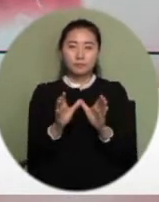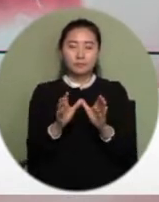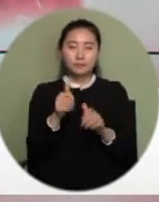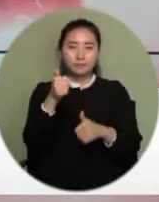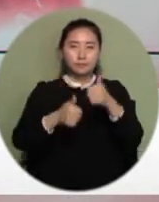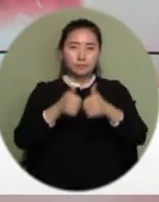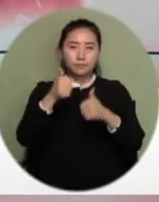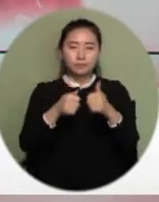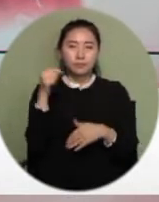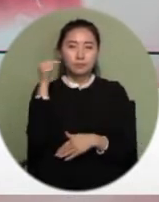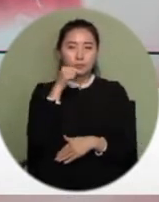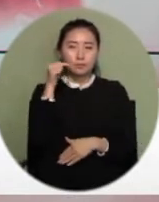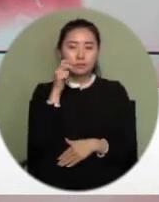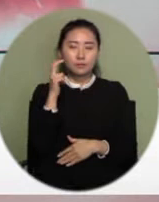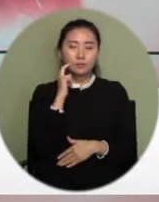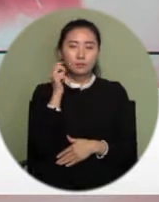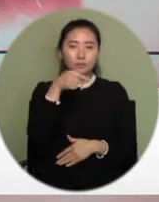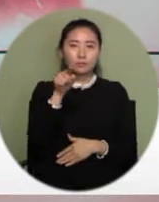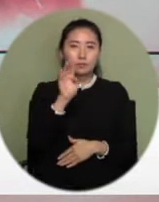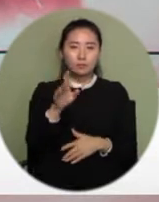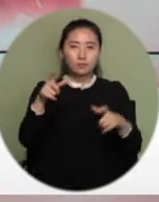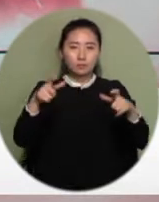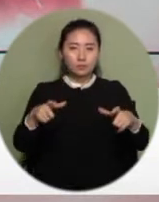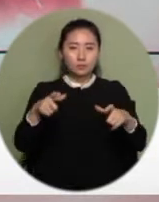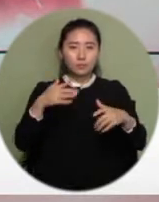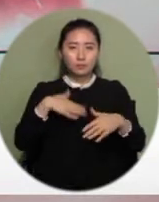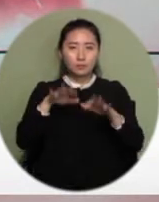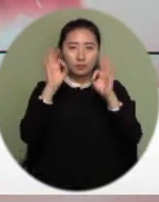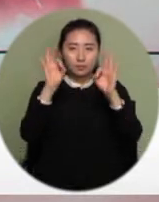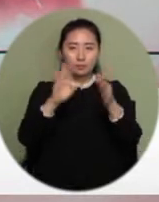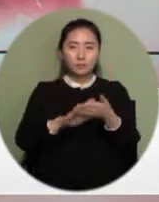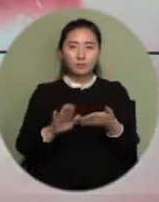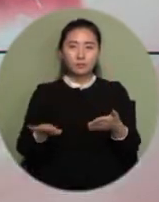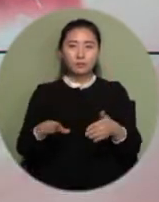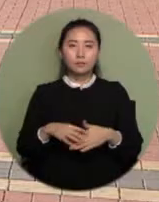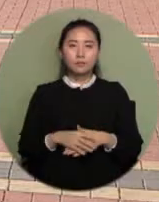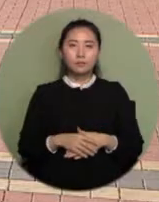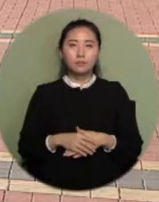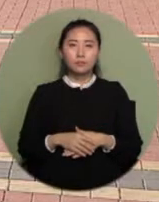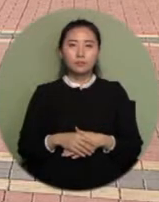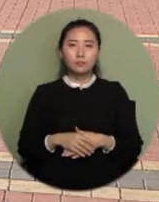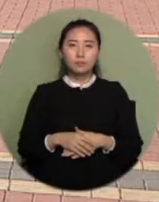더 치열합니다. 송파구 갑 선거구를 천세현 기자가 분석했습니다.